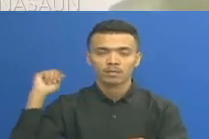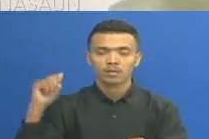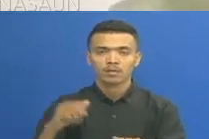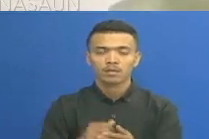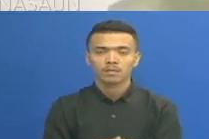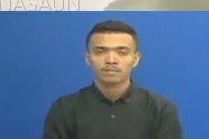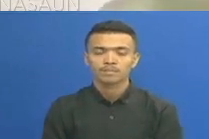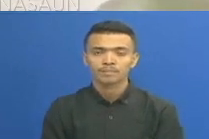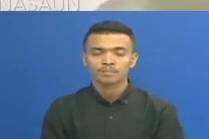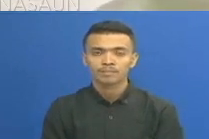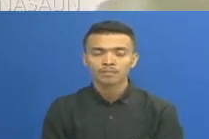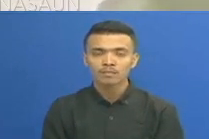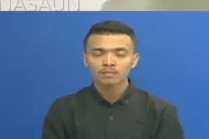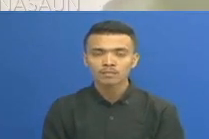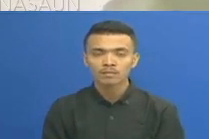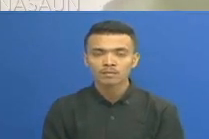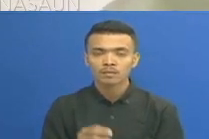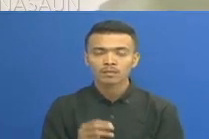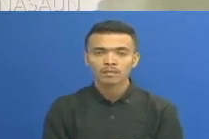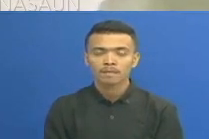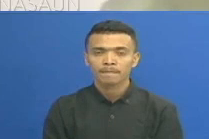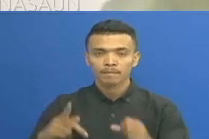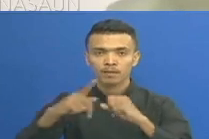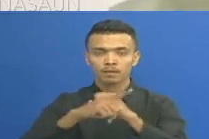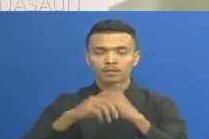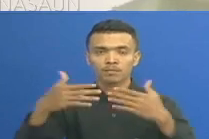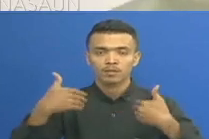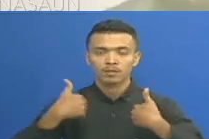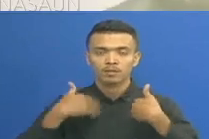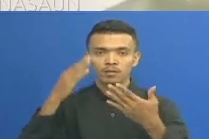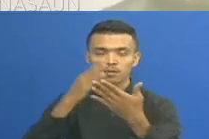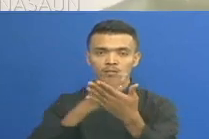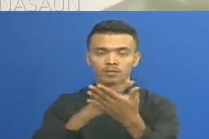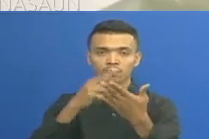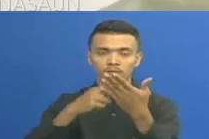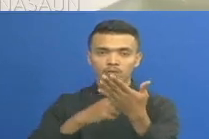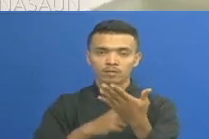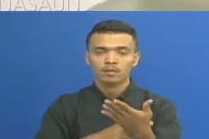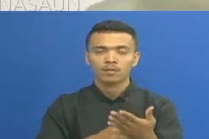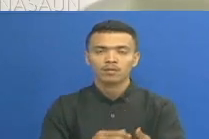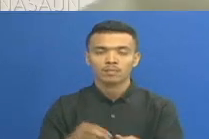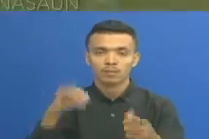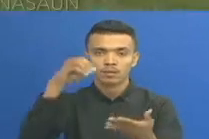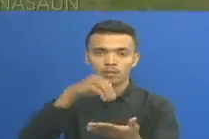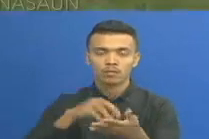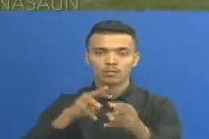moge liberal, parti yang terima sih ni orang mini kampanye terima kata mama iha